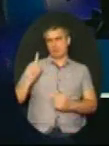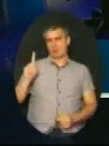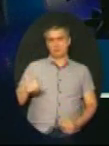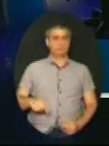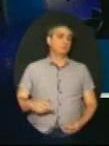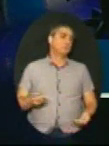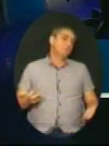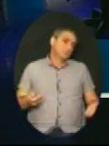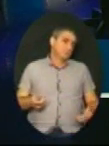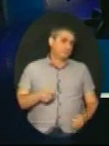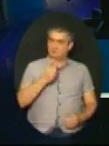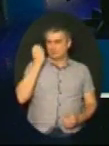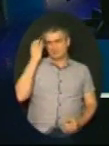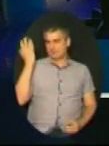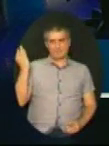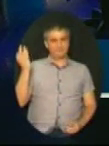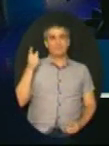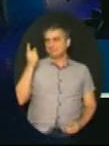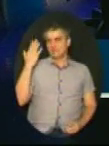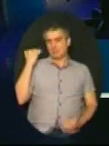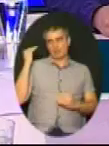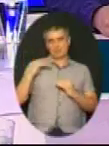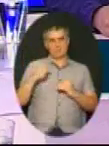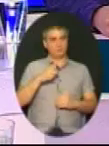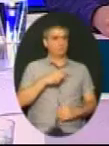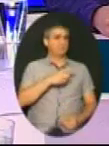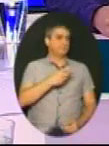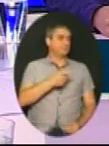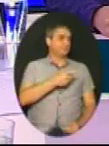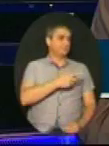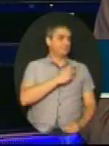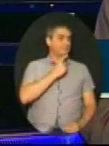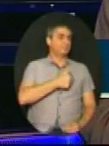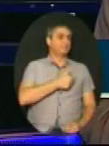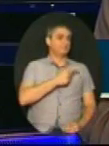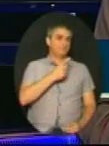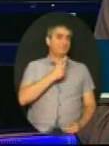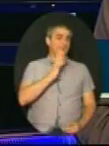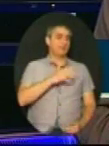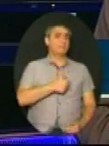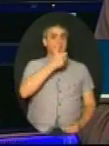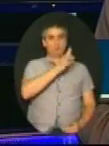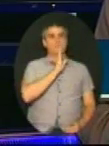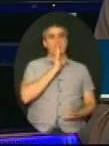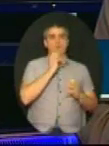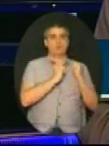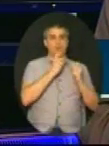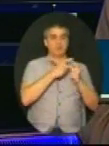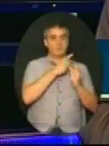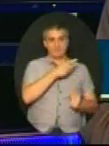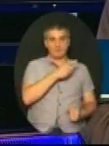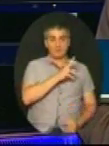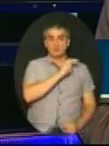כן. זה היה סתם, זה היה נמוך. מנהיגות זה בעיה, מנהיגות זה בעיה מאוד מאוד קשה במפלגה הזו.